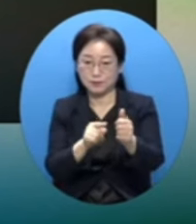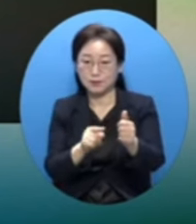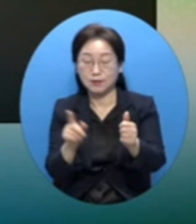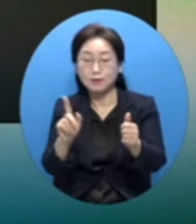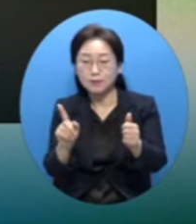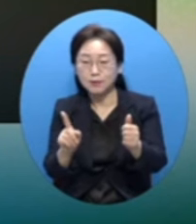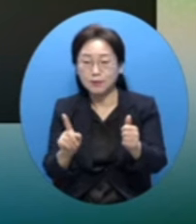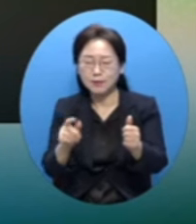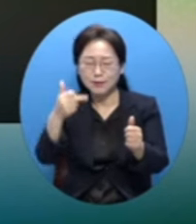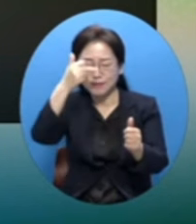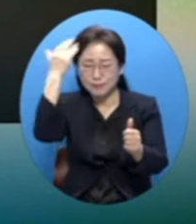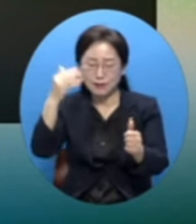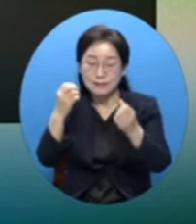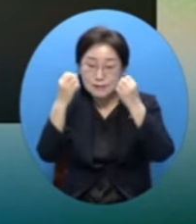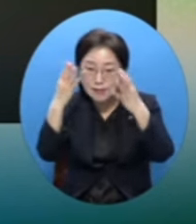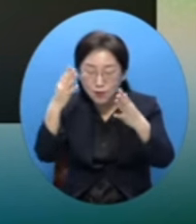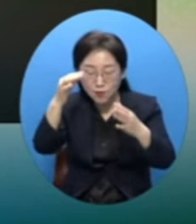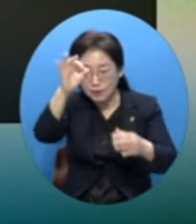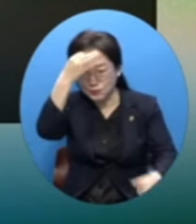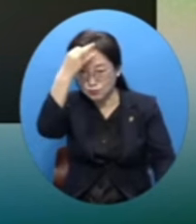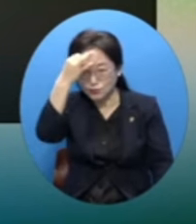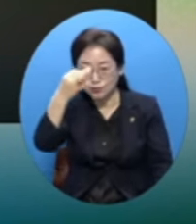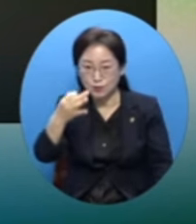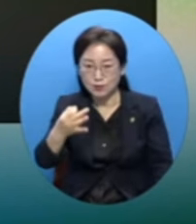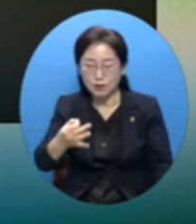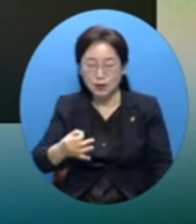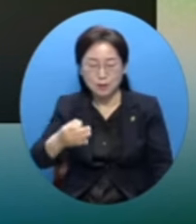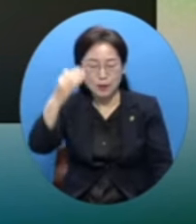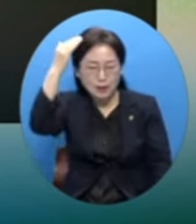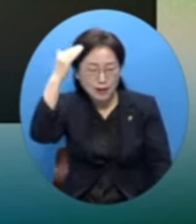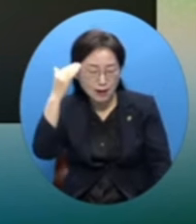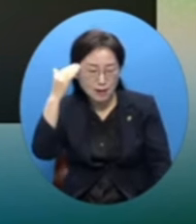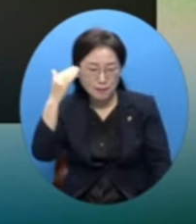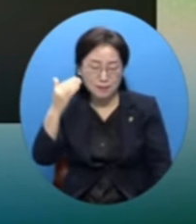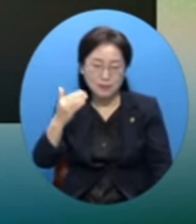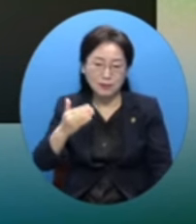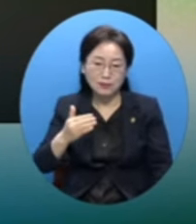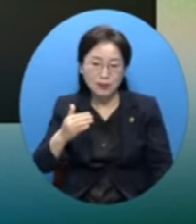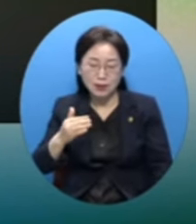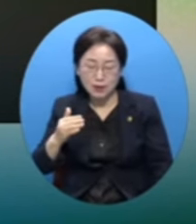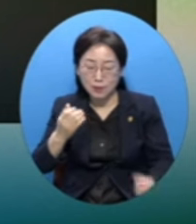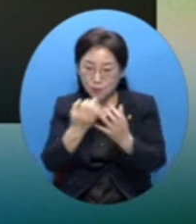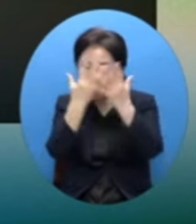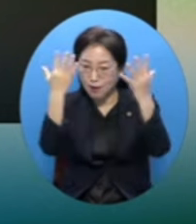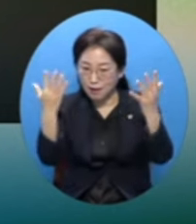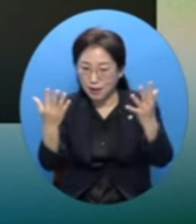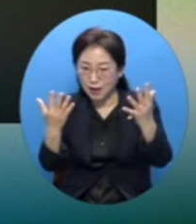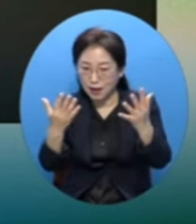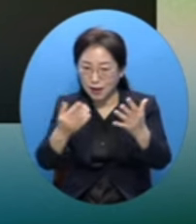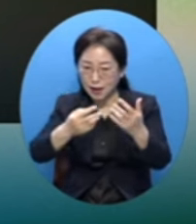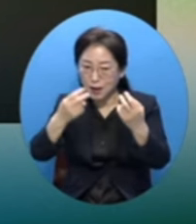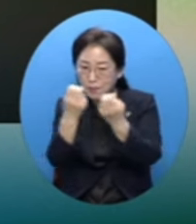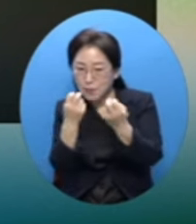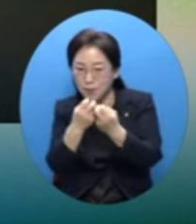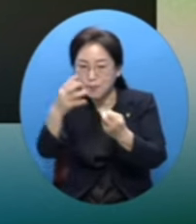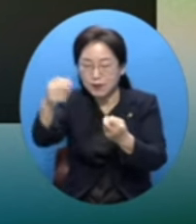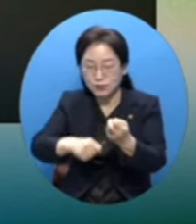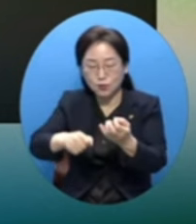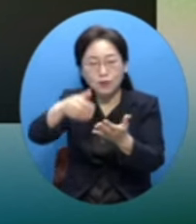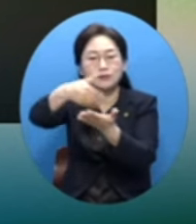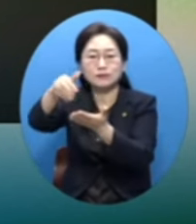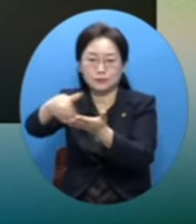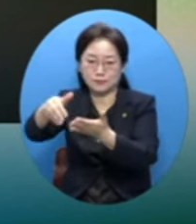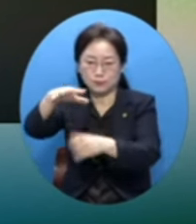바로크 미술의 핵심 기법인 케어로스쿠르 명암법으로 그림을 그려서 미술계에 새로운 장을 열었는데 이분이